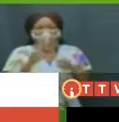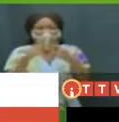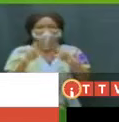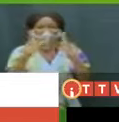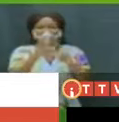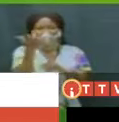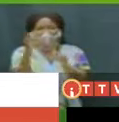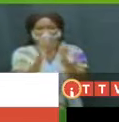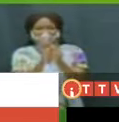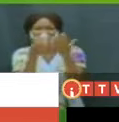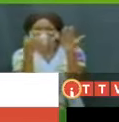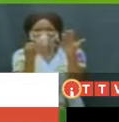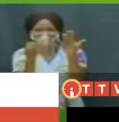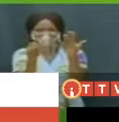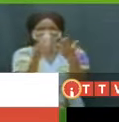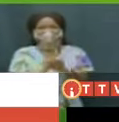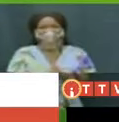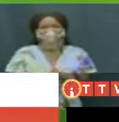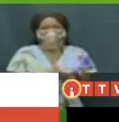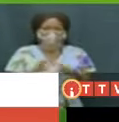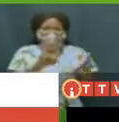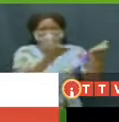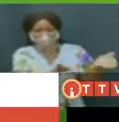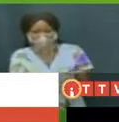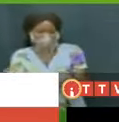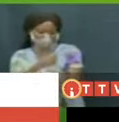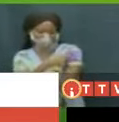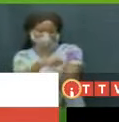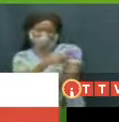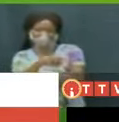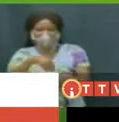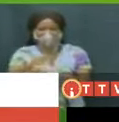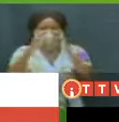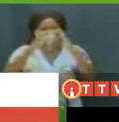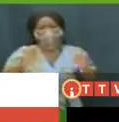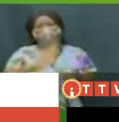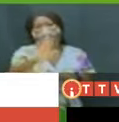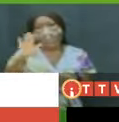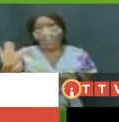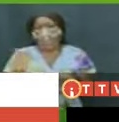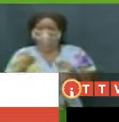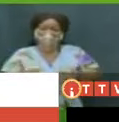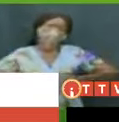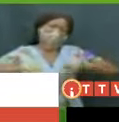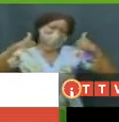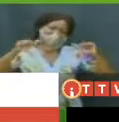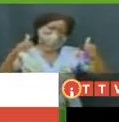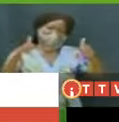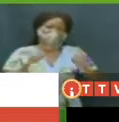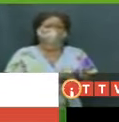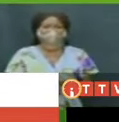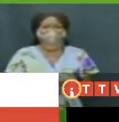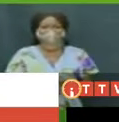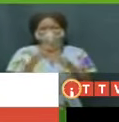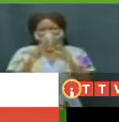pang'ono chozolerapo chimene chalowa mchipatala atulutsidwa kuti tsopano apeza bwino. Ndipo